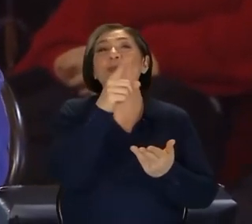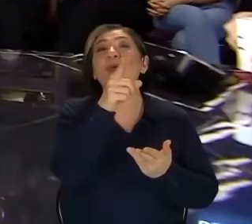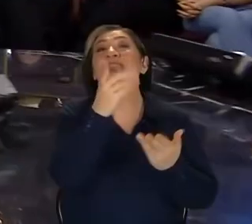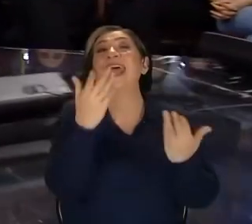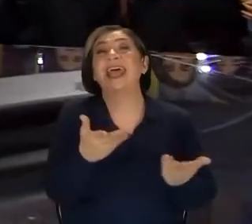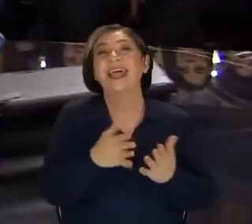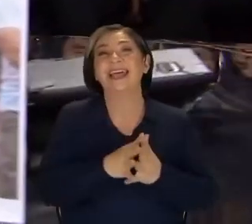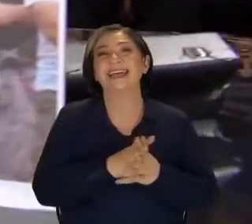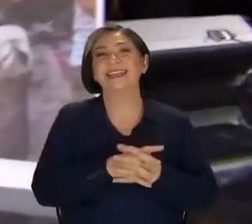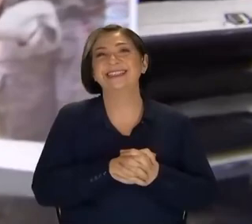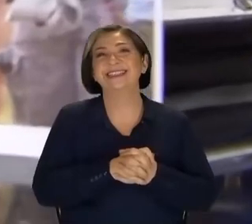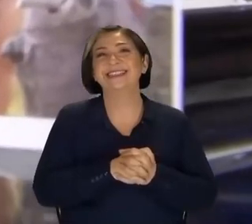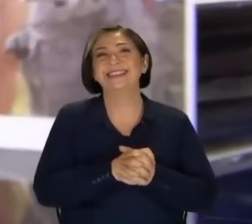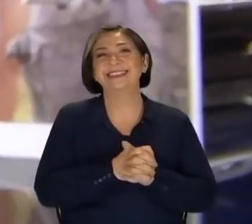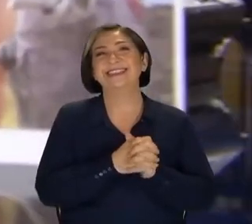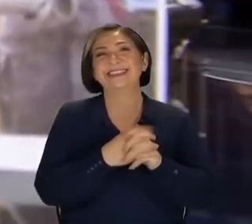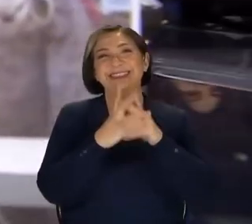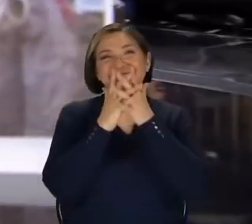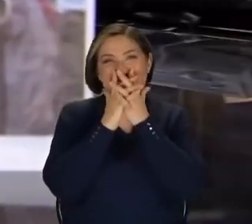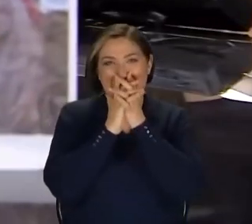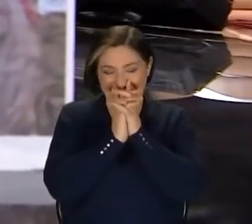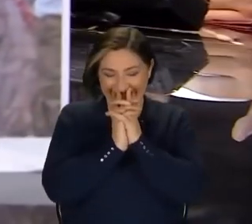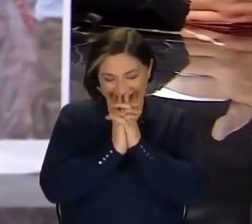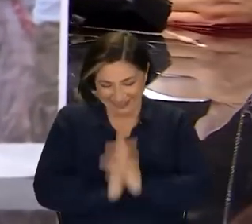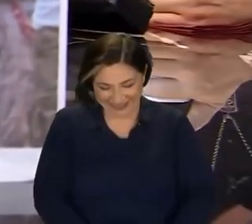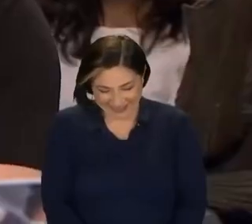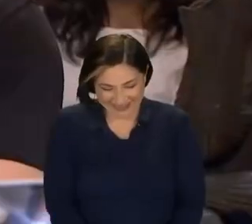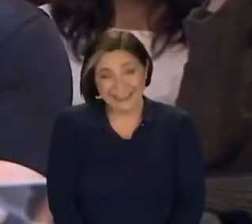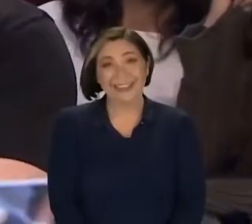mi? Ama...